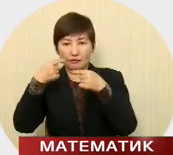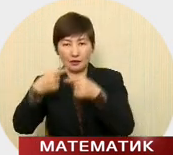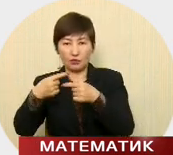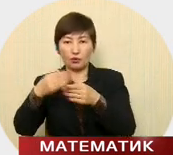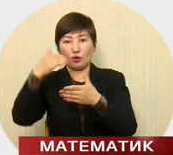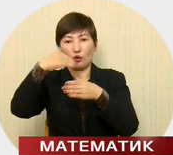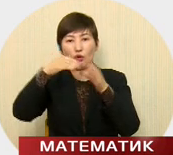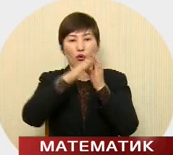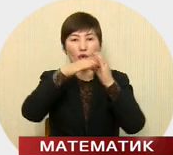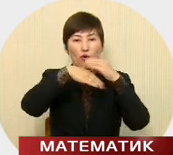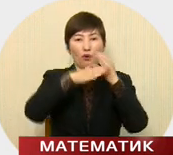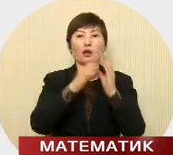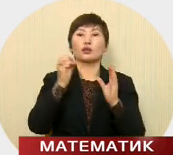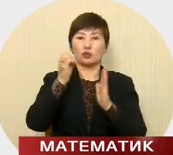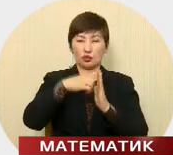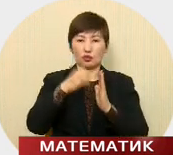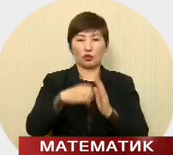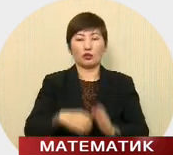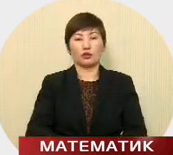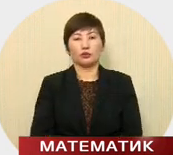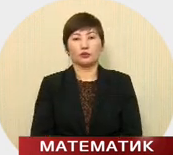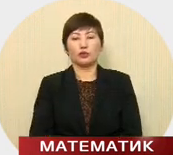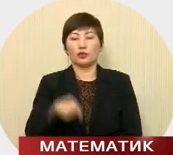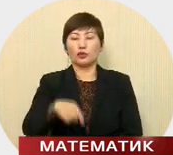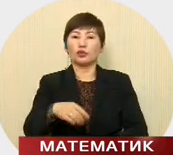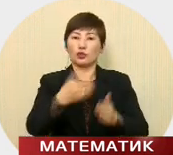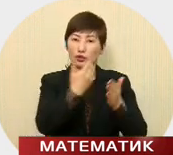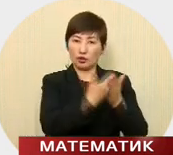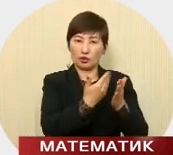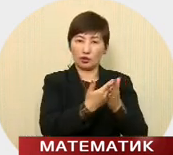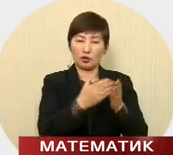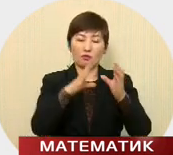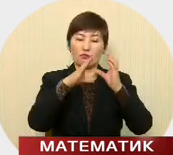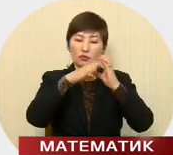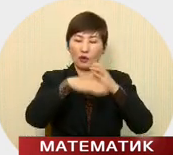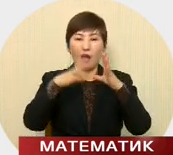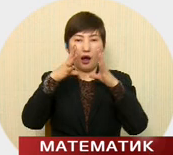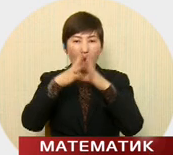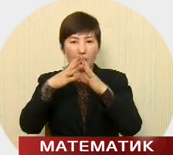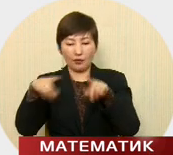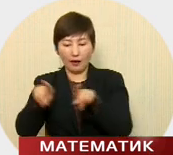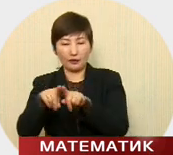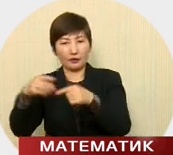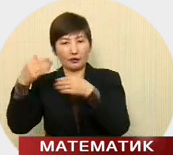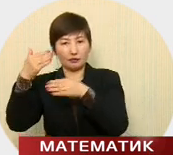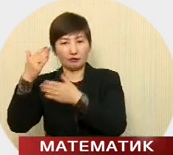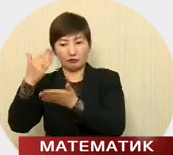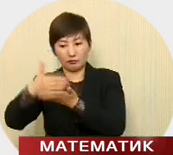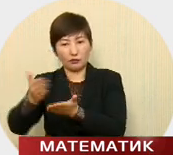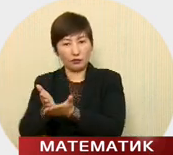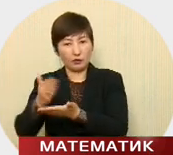дугуй диаграммыг байгуулж болох нь. За бид нар өнөөдрийн жишээн дээр дугуйг 10 тэнцүү хуваасан загварыг ашиглаж байгуулсан байгаа.